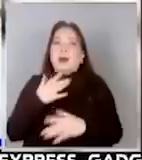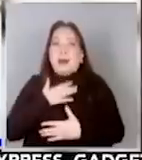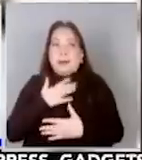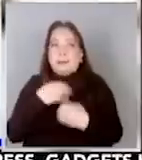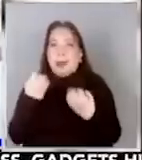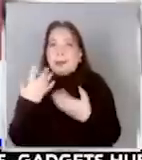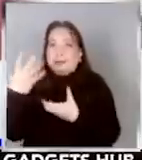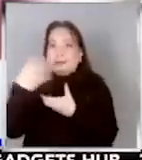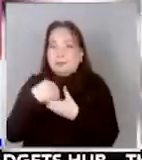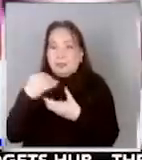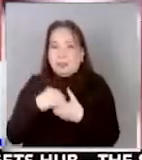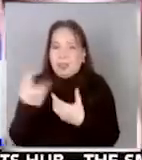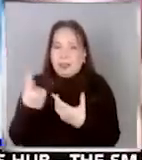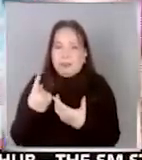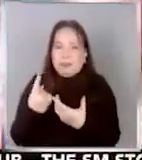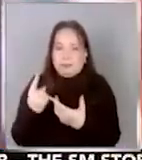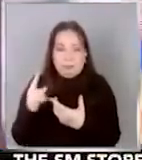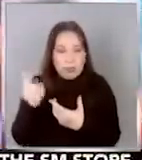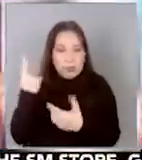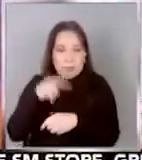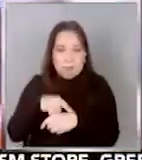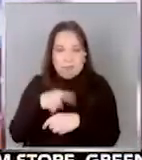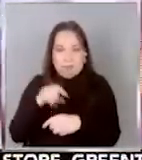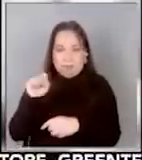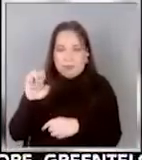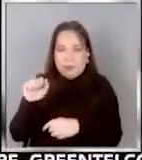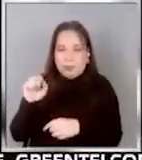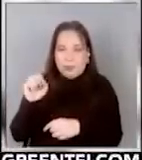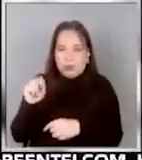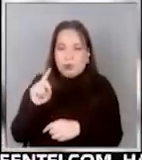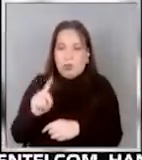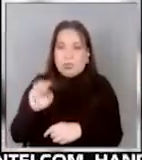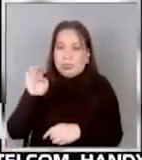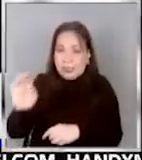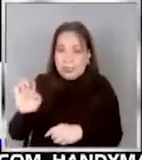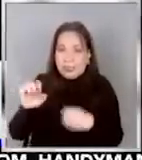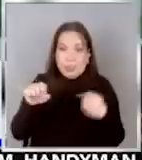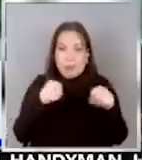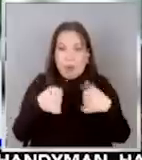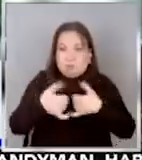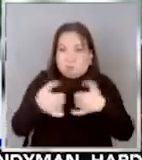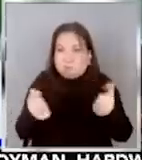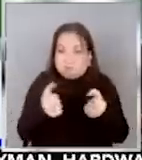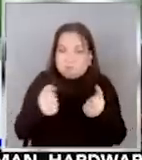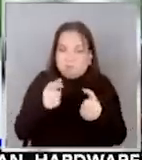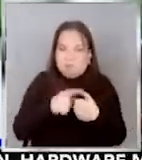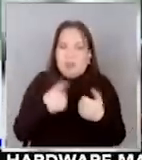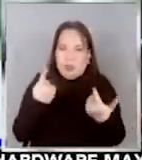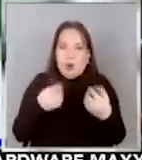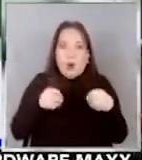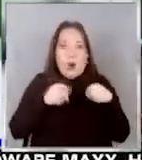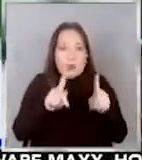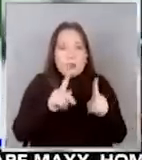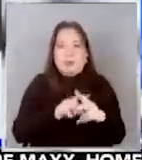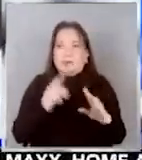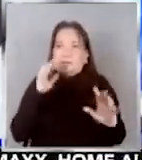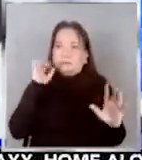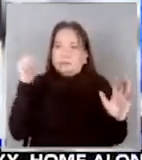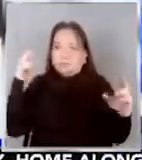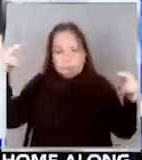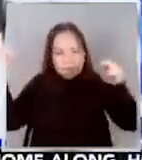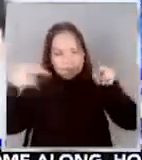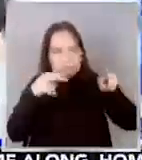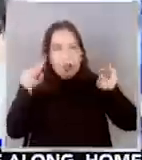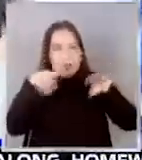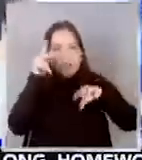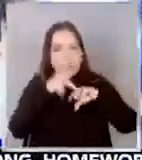1. Kwento ni Alden, ang esports na ito raw ang magbubukas ng pinto para makilala ang talento ng mga Pinoy pagdating